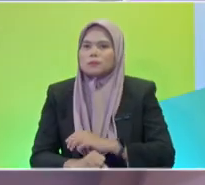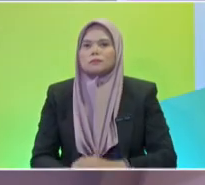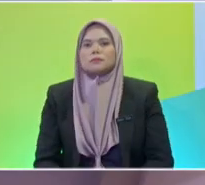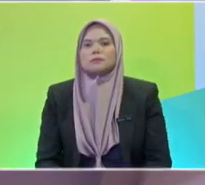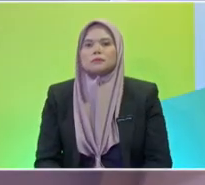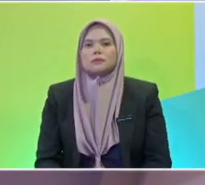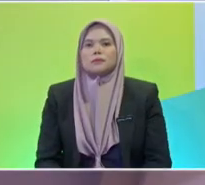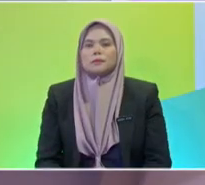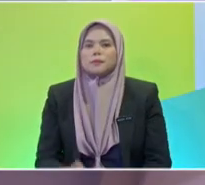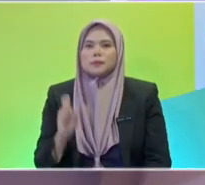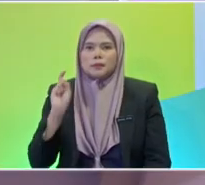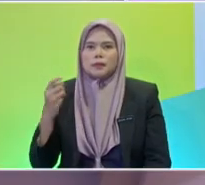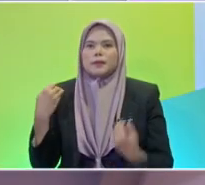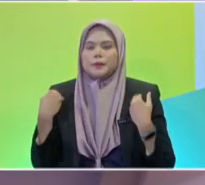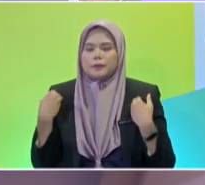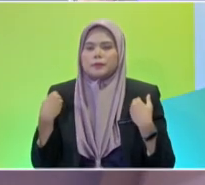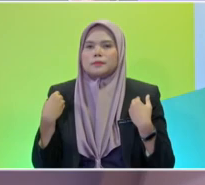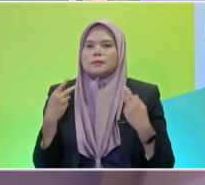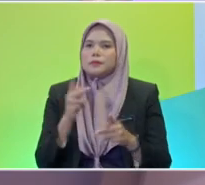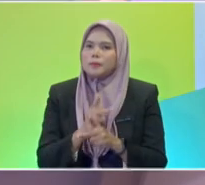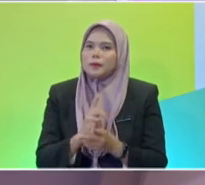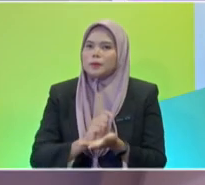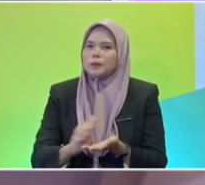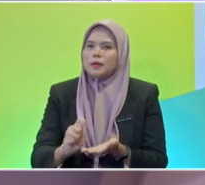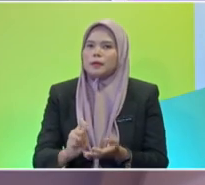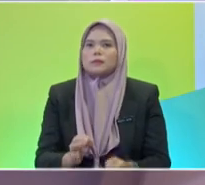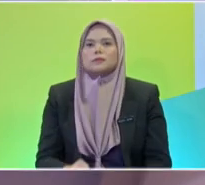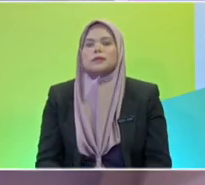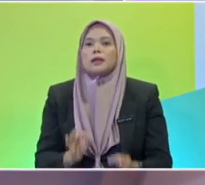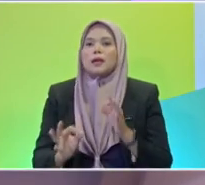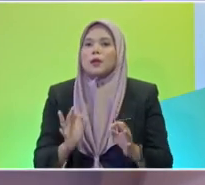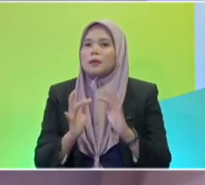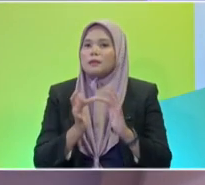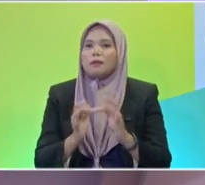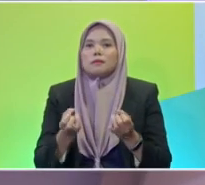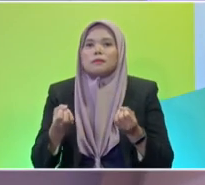tunai sekarang kan takut tiba-tiba tidak ada talian internet